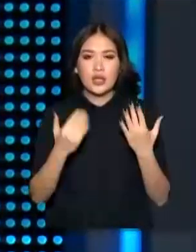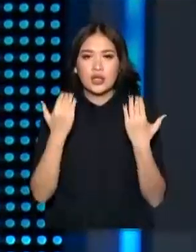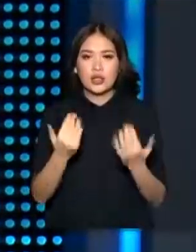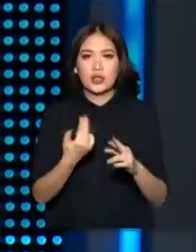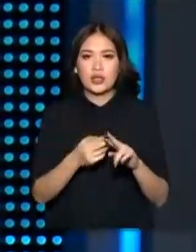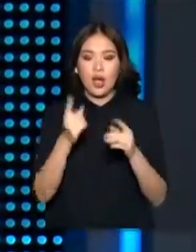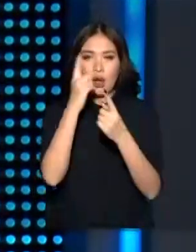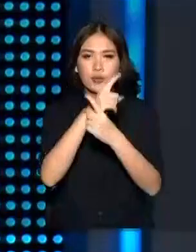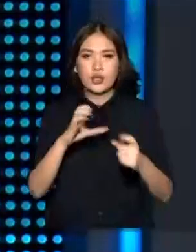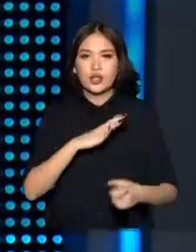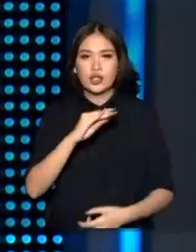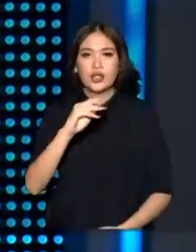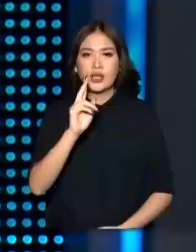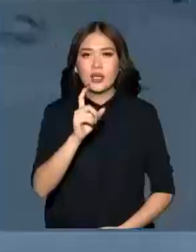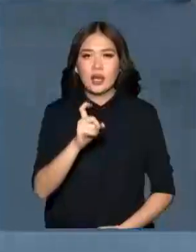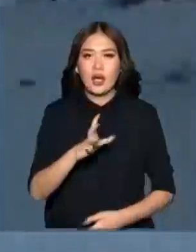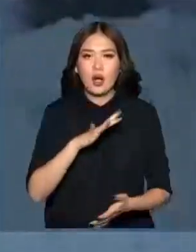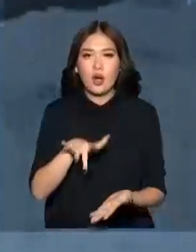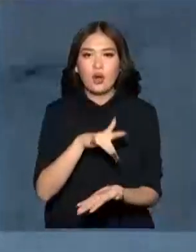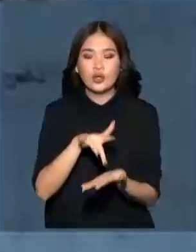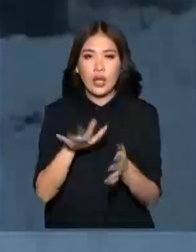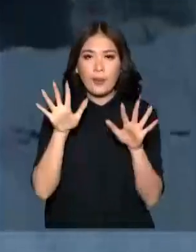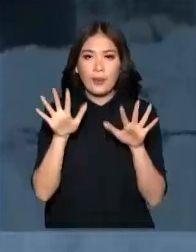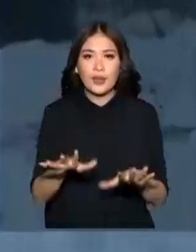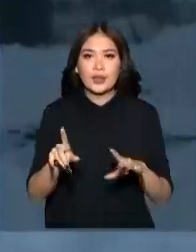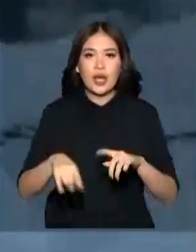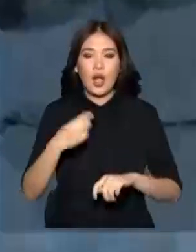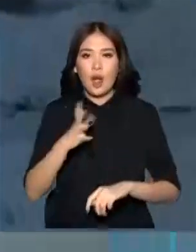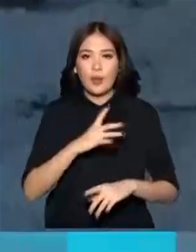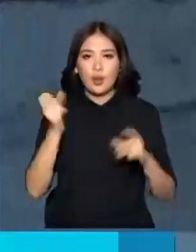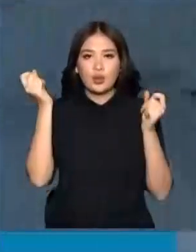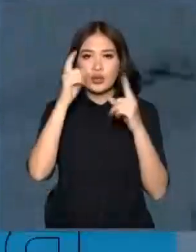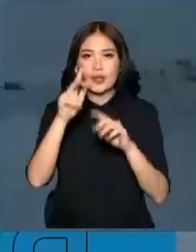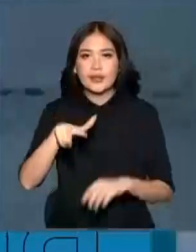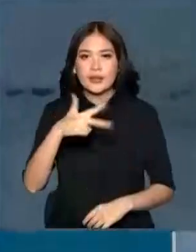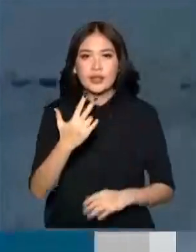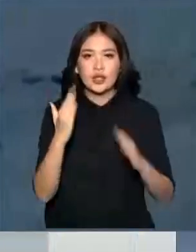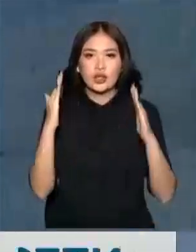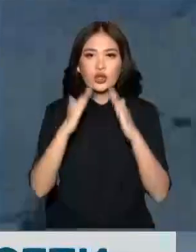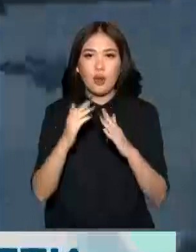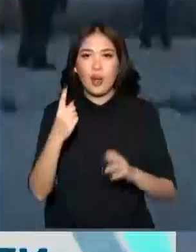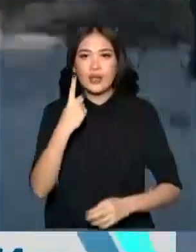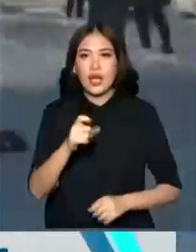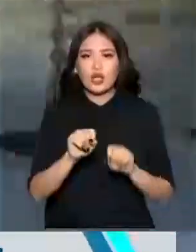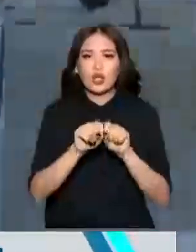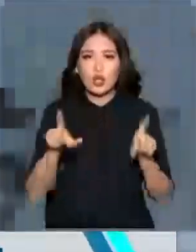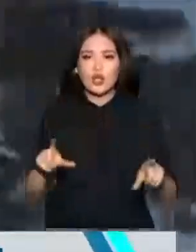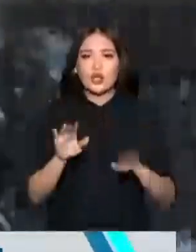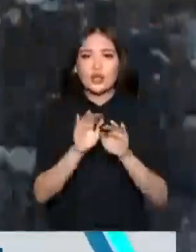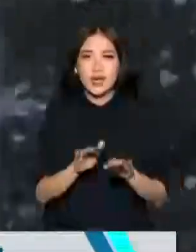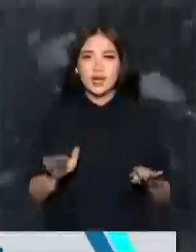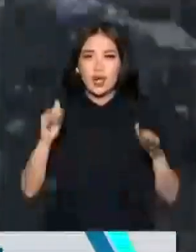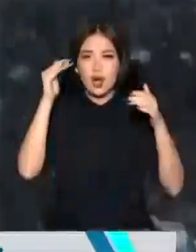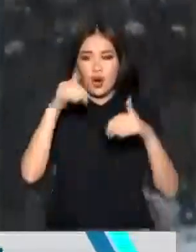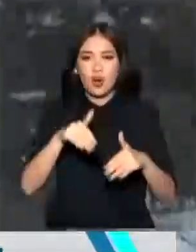Как сообщили в отделе ЖКХ города, место порыва определено. 33 жилых домов, одна школа, детский сад и